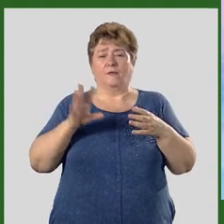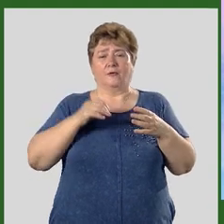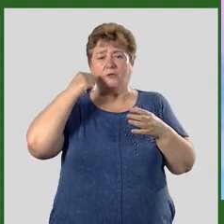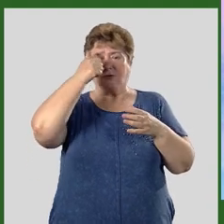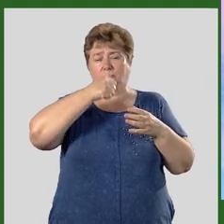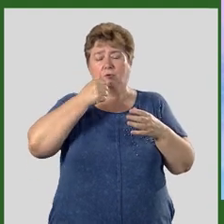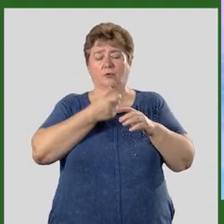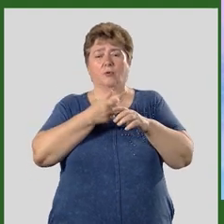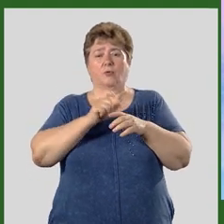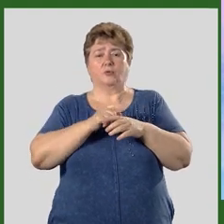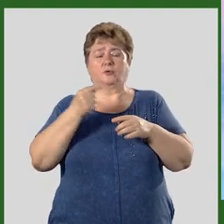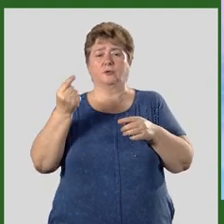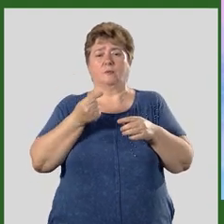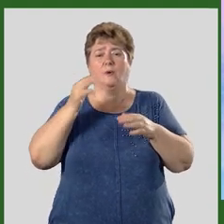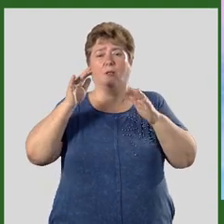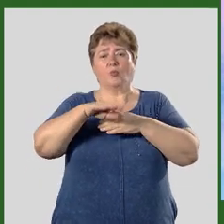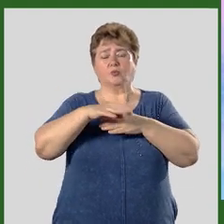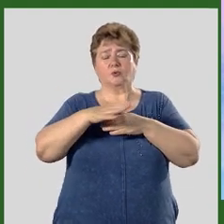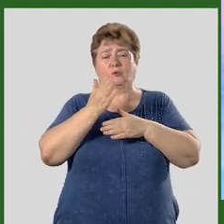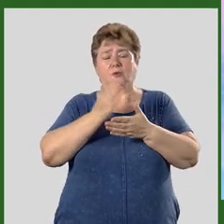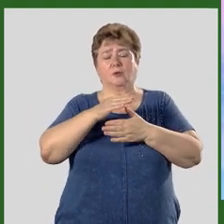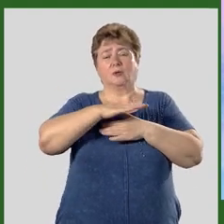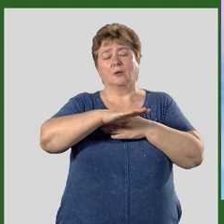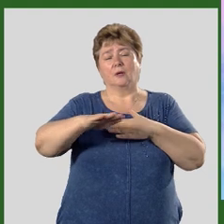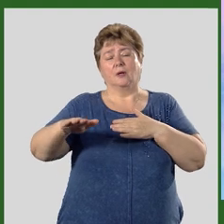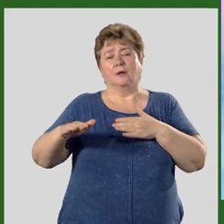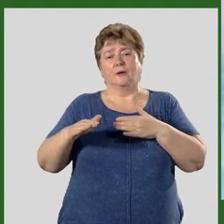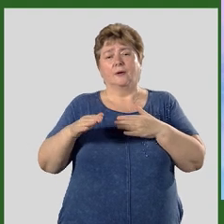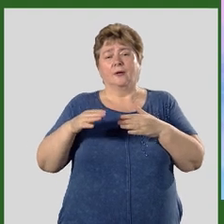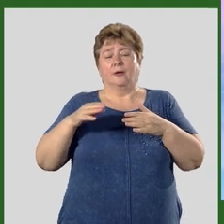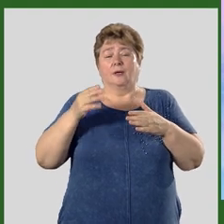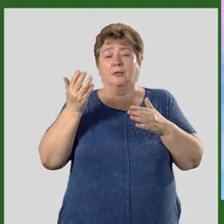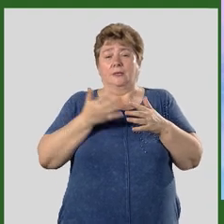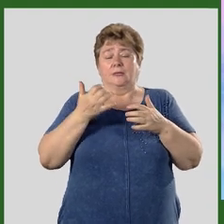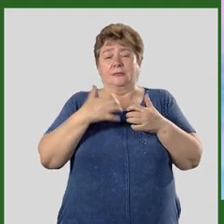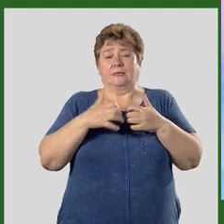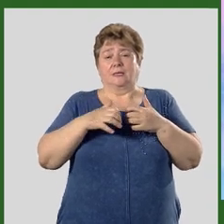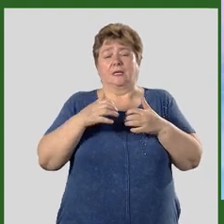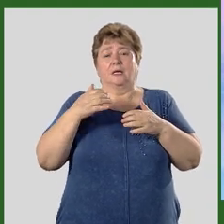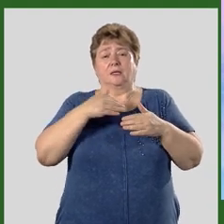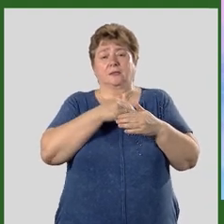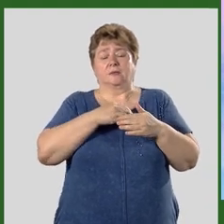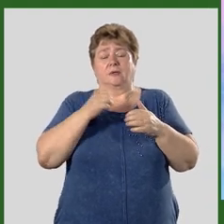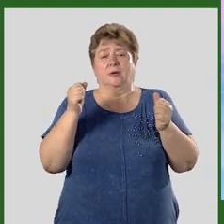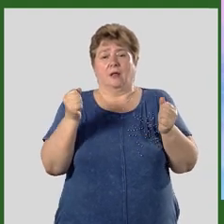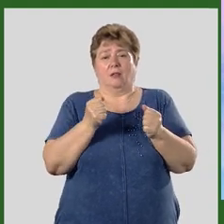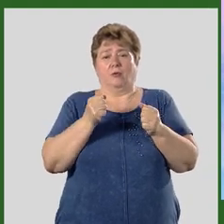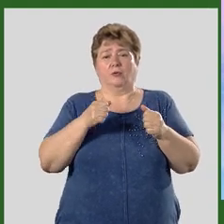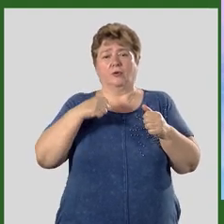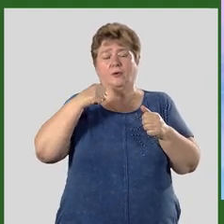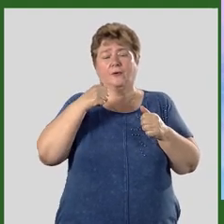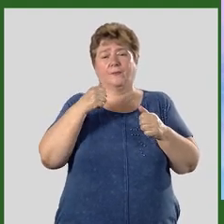года очень мало осадков. Средние температуры воздуха самого холодного месяца в